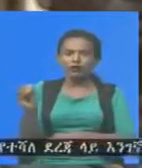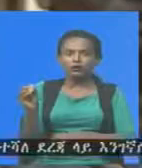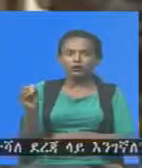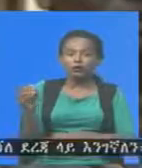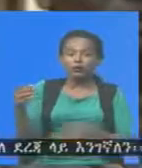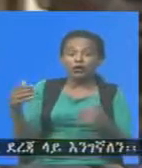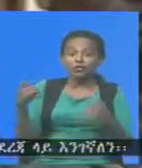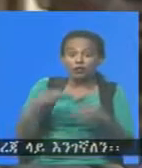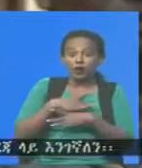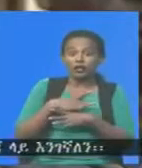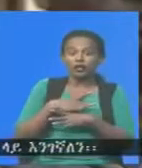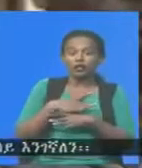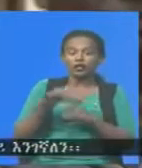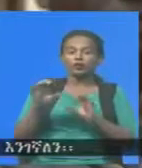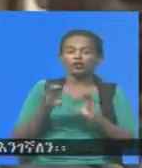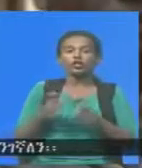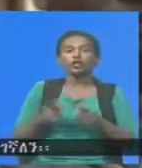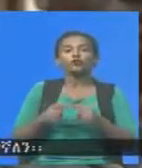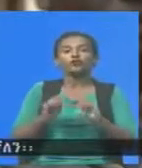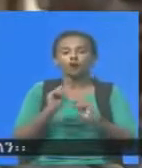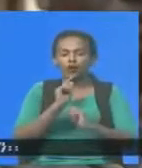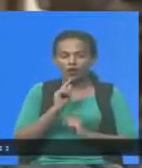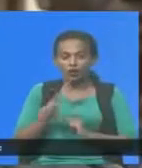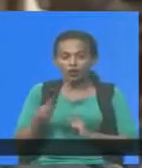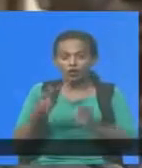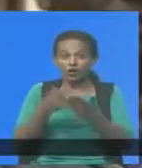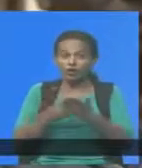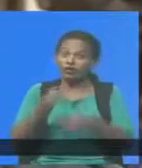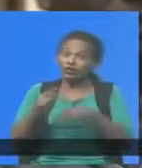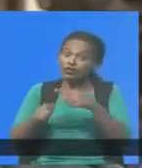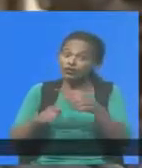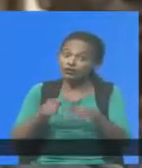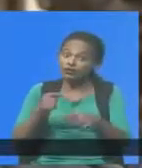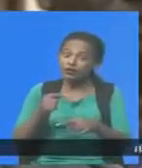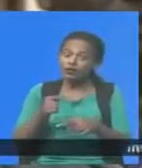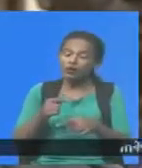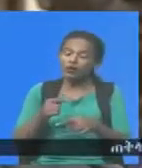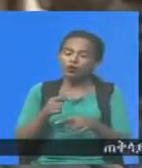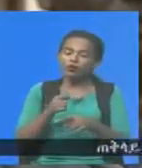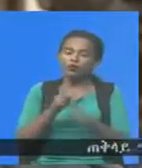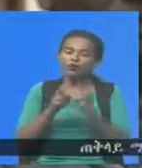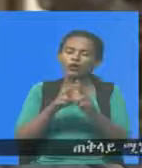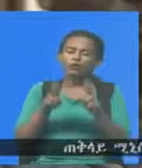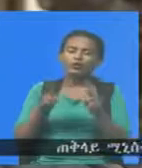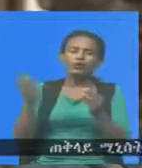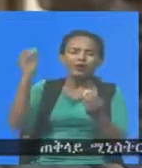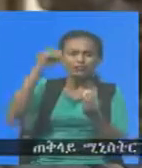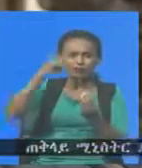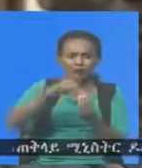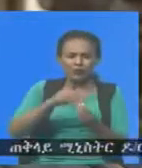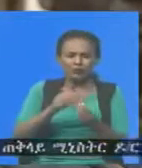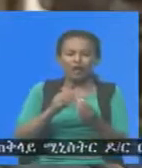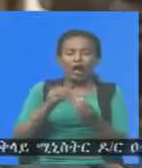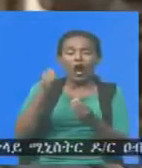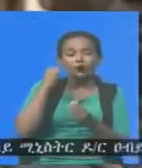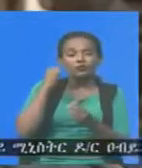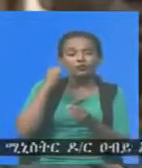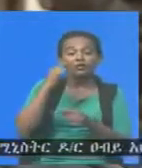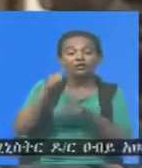በማሸማቀቅ የሚደረግ ሙከራ ነው። ይህ ሂደት ወደ ለየለት አመጽ እንዳይሸጋገር